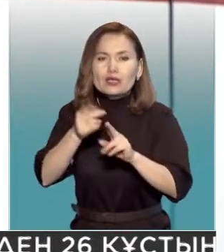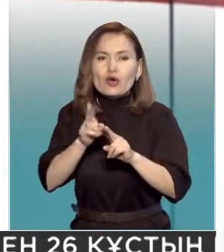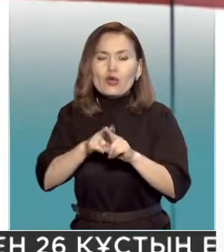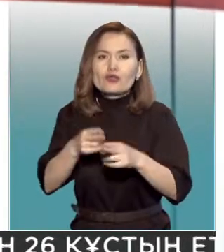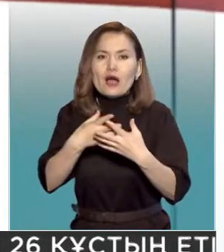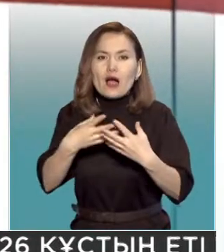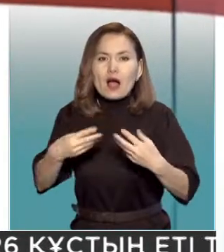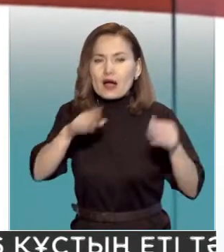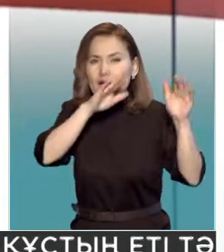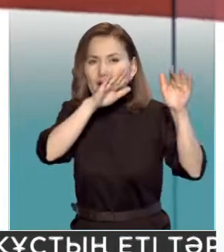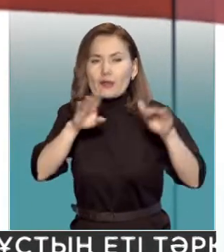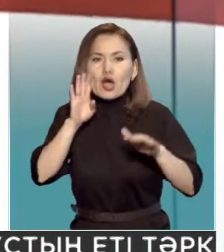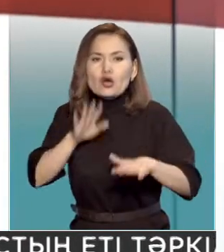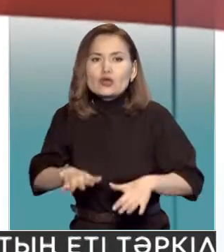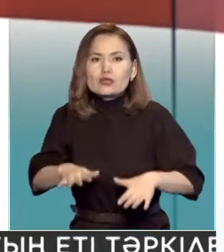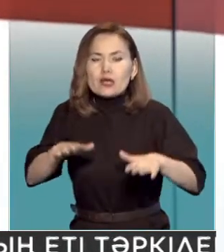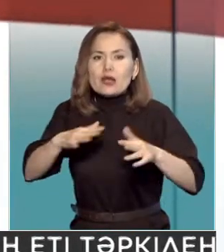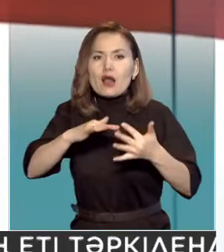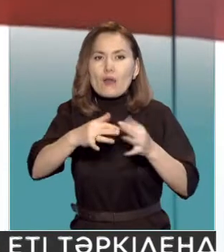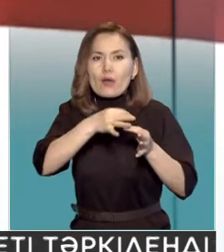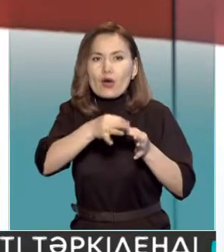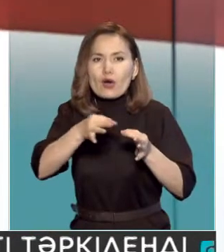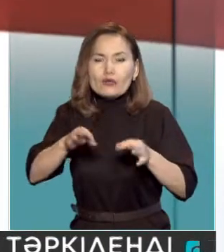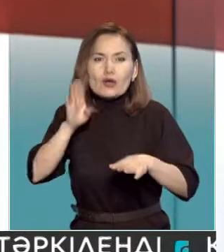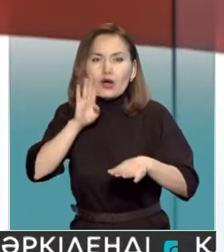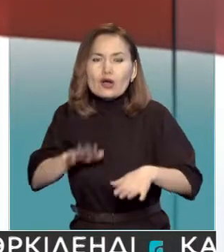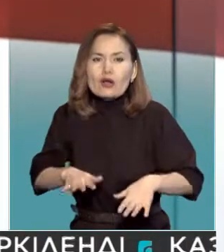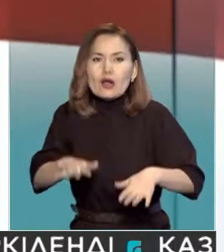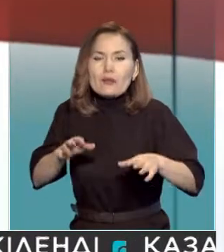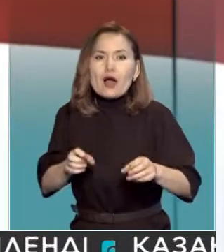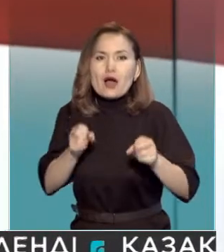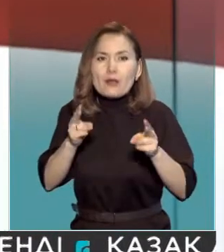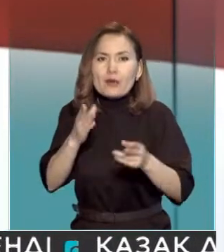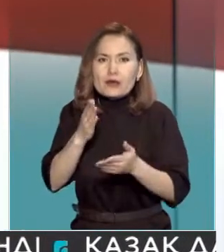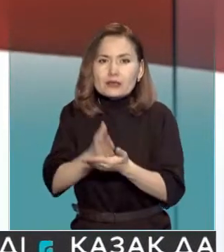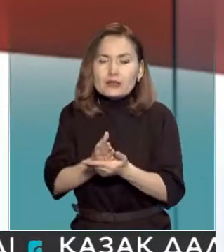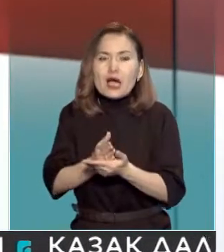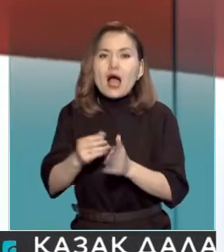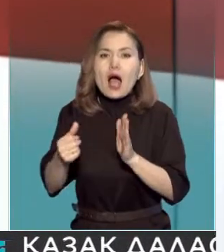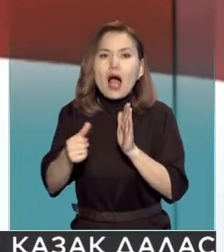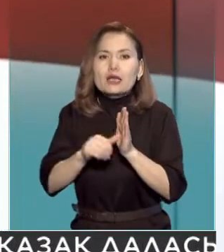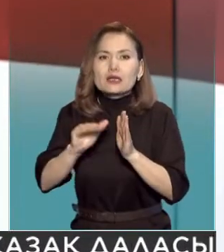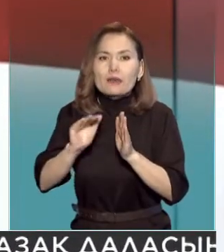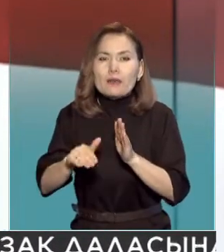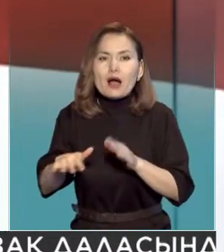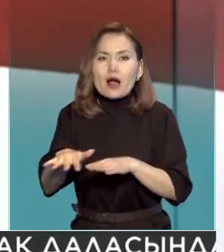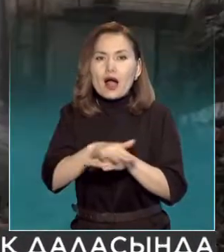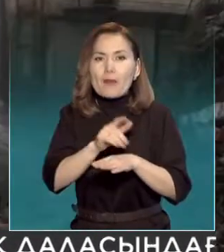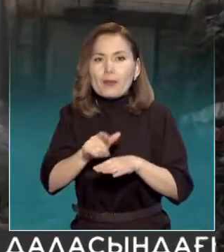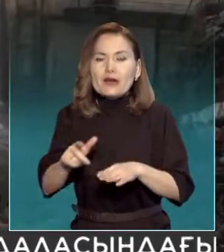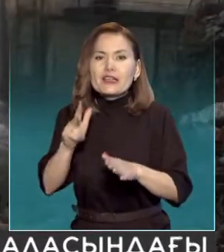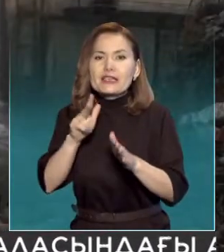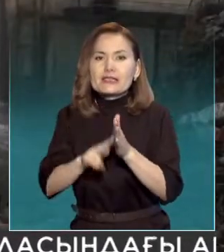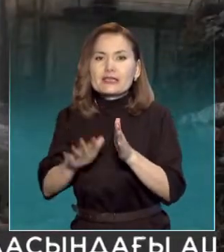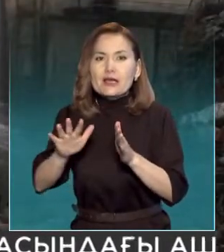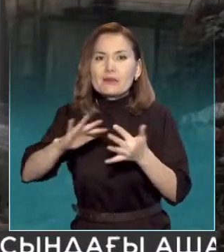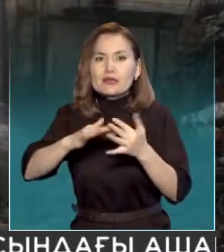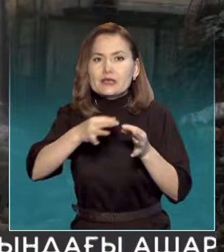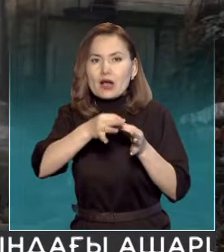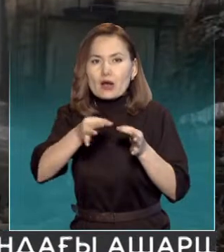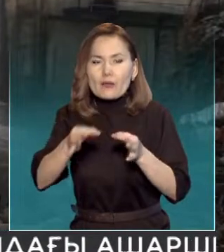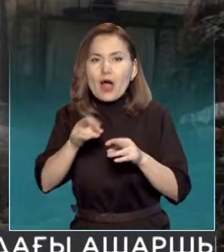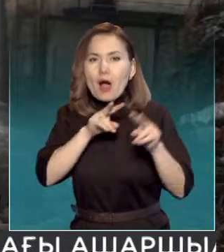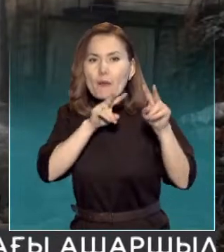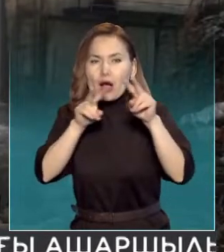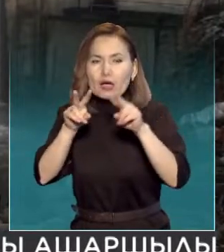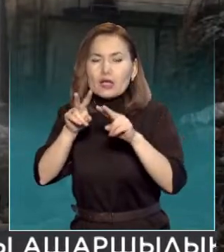су қоймаларына жақын орналасқан елді мекендерге қауіп төніп тұрғанын жеткізді. 6000 тұрғыны бар 85 елді мекен бақылау